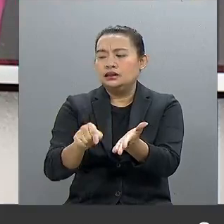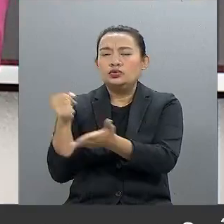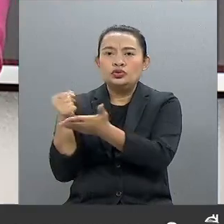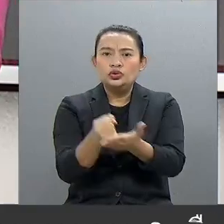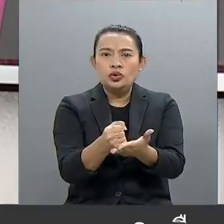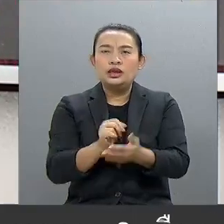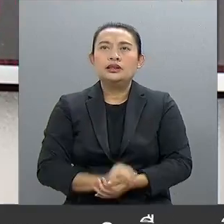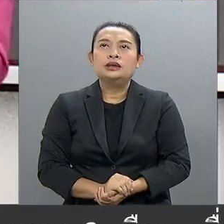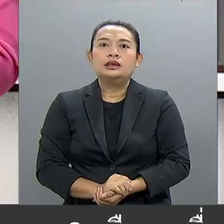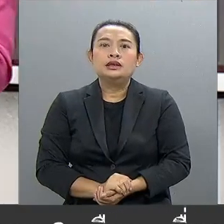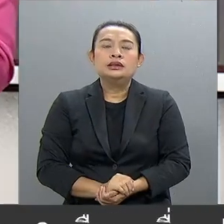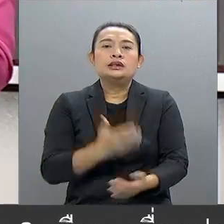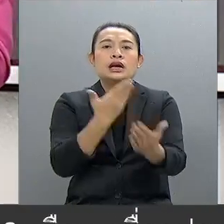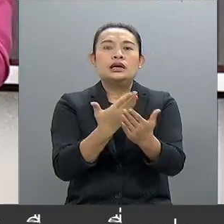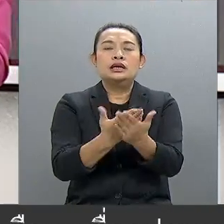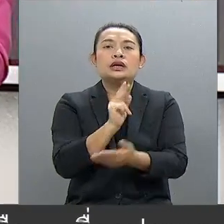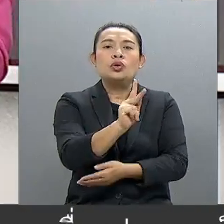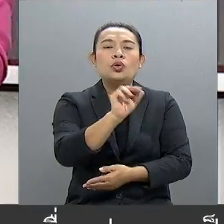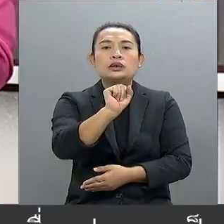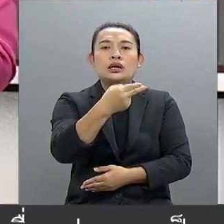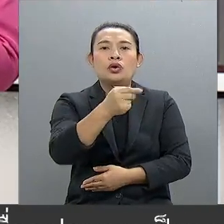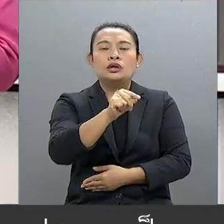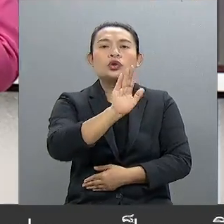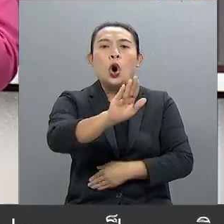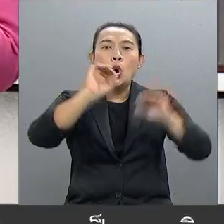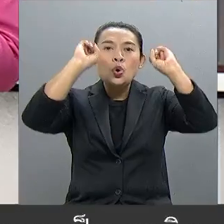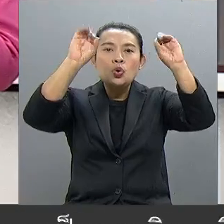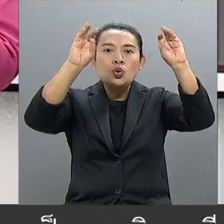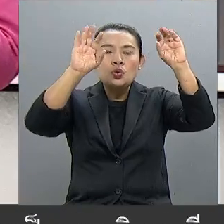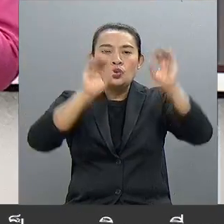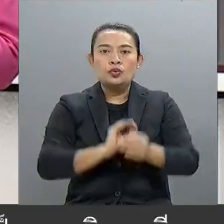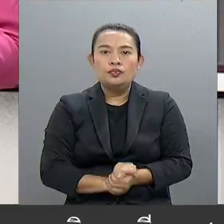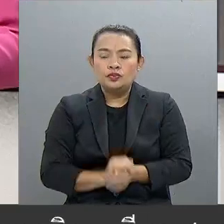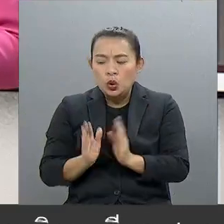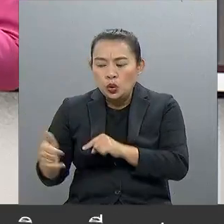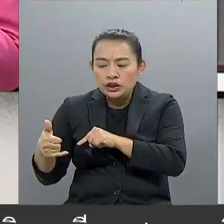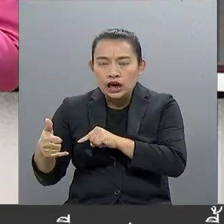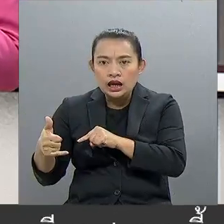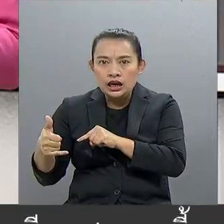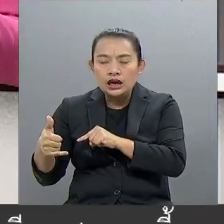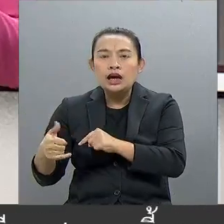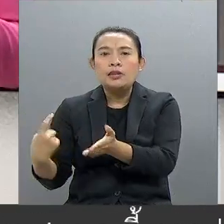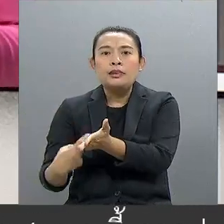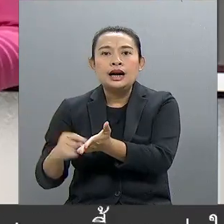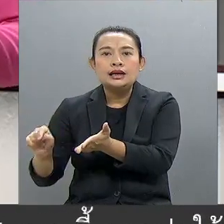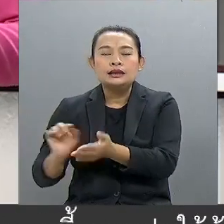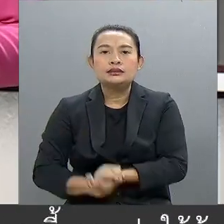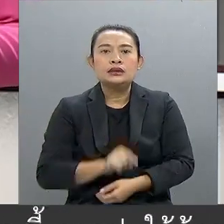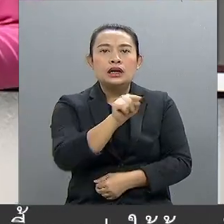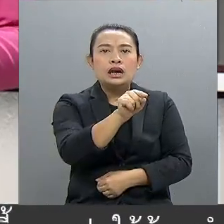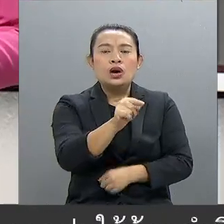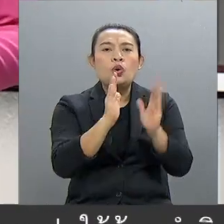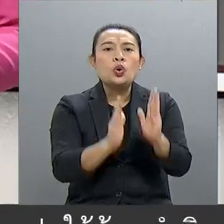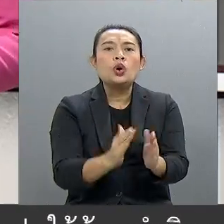หกรณ์ครูให้ครูด้วยกันเนี่ยแหละค่ะแล้วปรากฏว่าผู้กู้เสียชีวิตกรรมก็เลยไปตกที่ผู้ค้ำประ